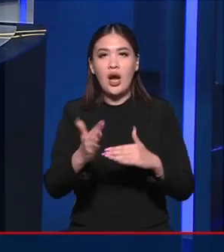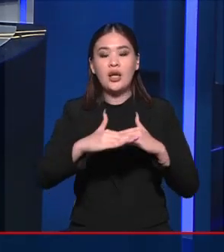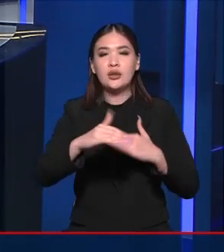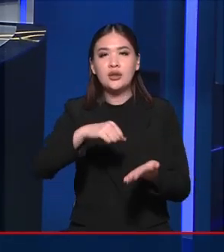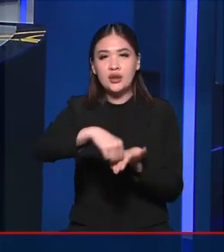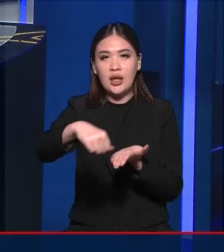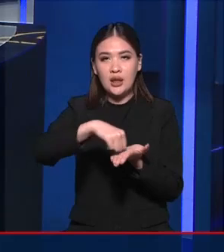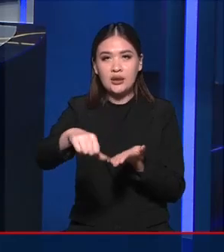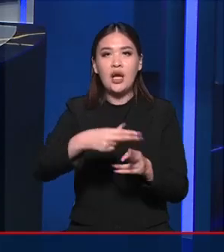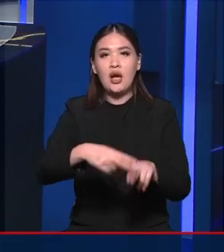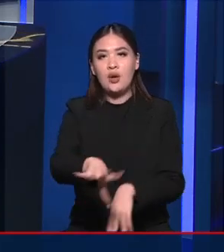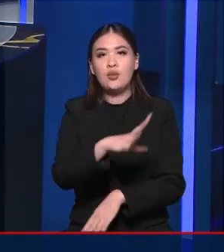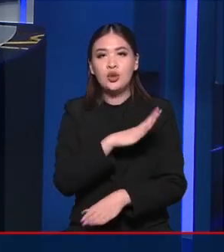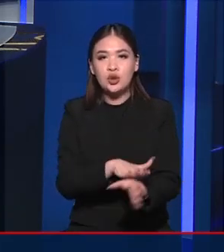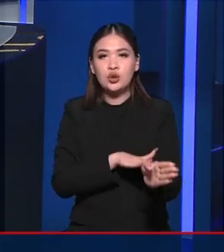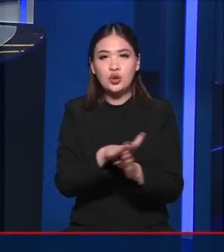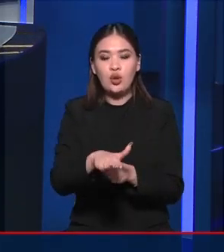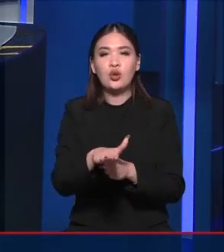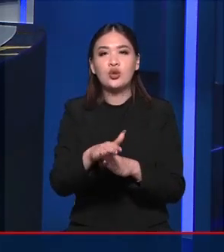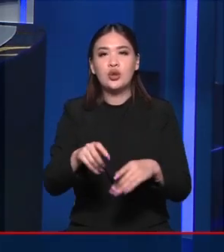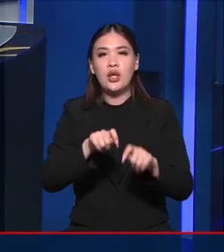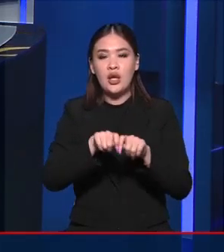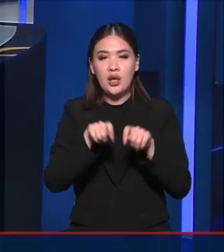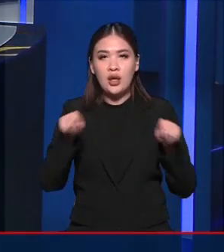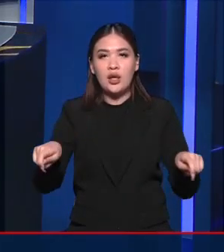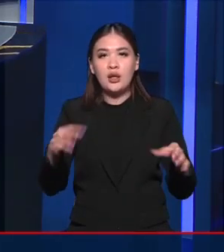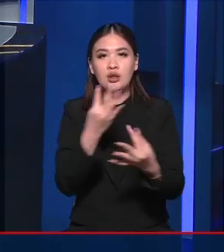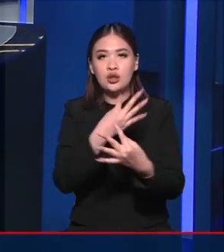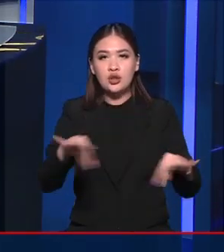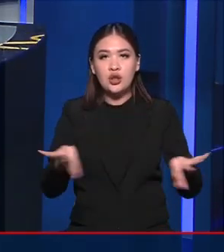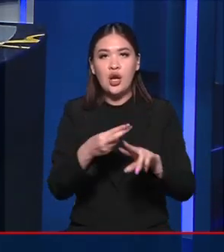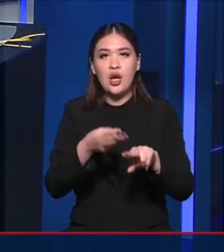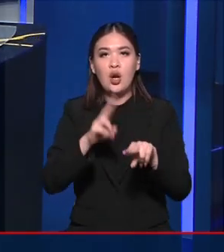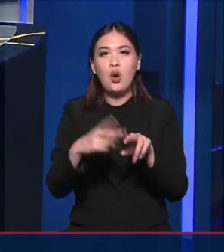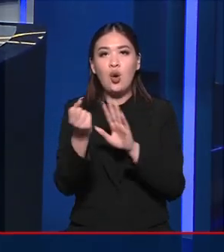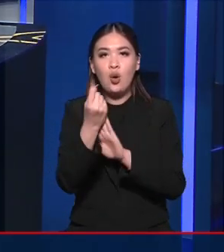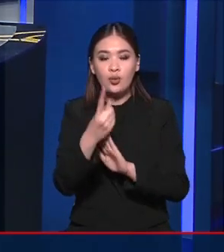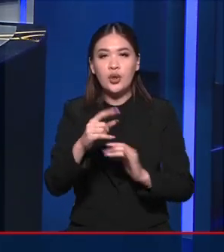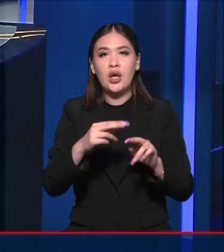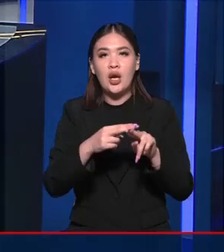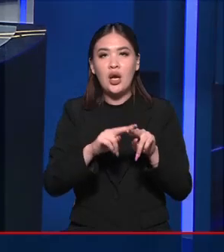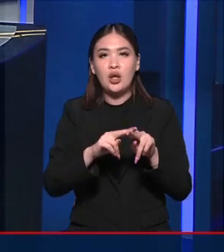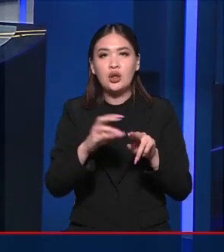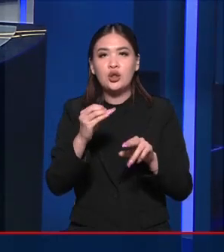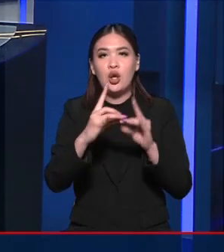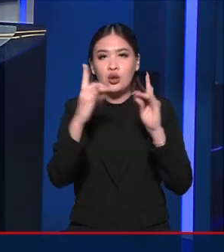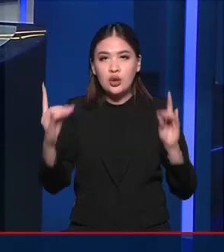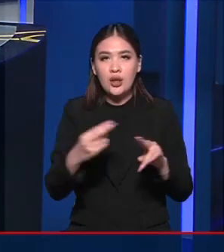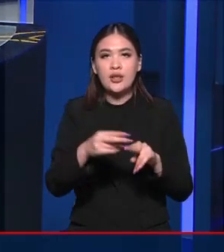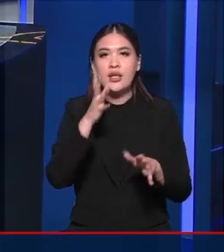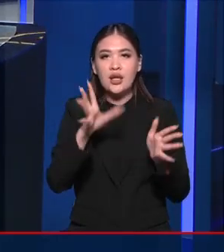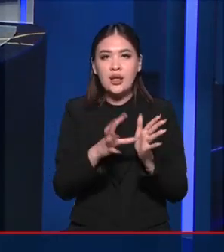4 жолақты жол толығымен қолданысқа берілді. Сонымен бірге жол бойындағы 11 көпір, ауыл шаруашылығы техникаларына